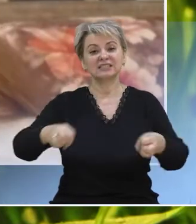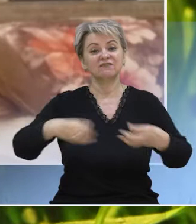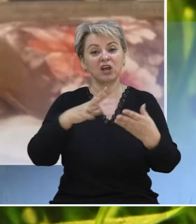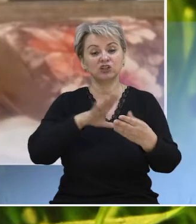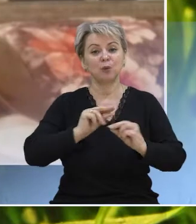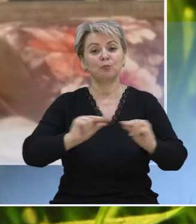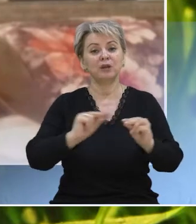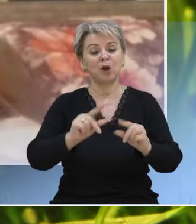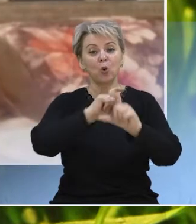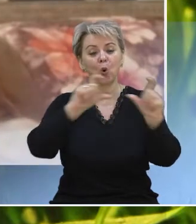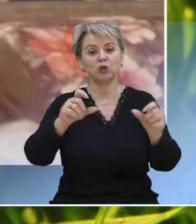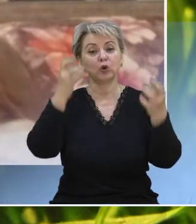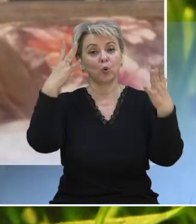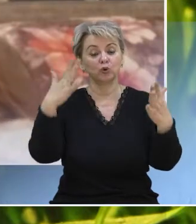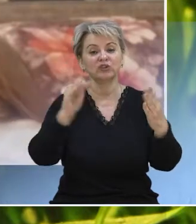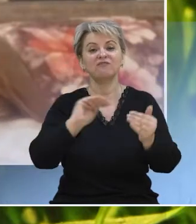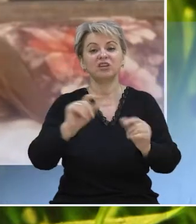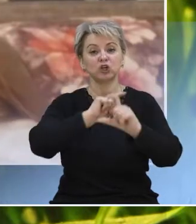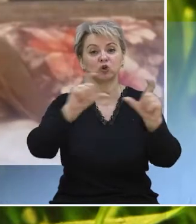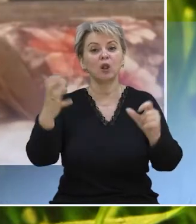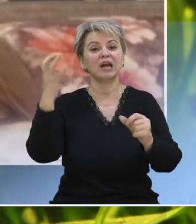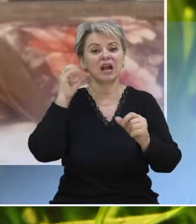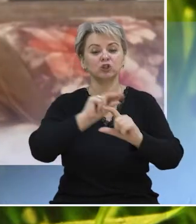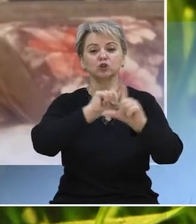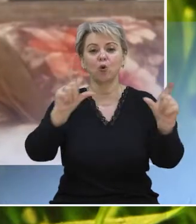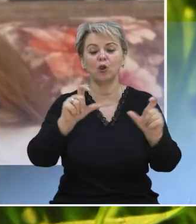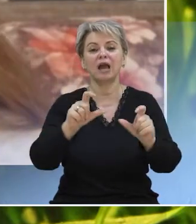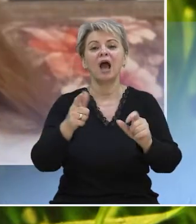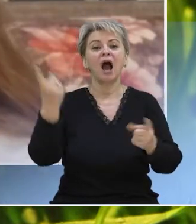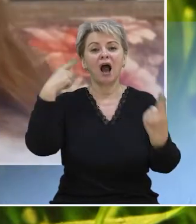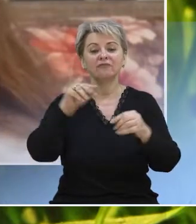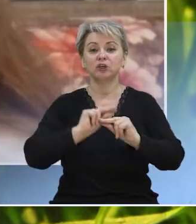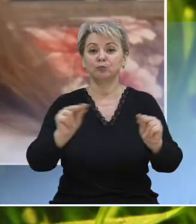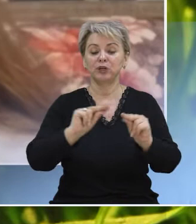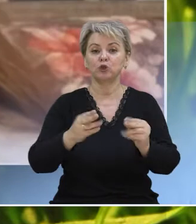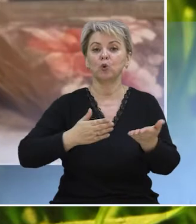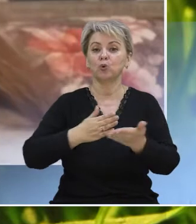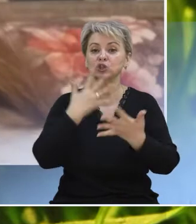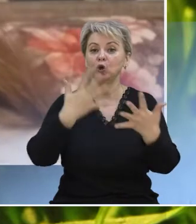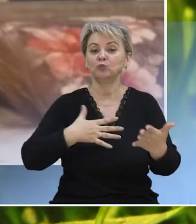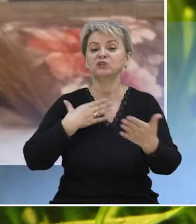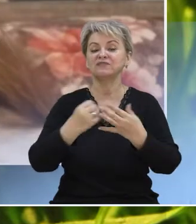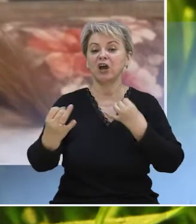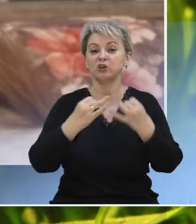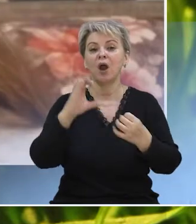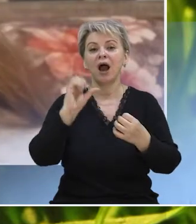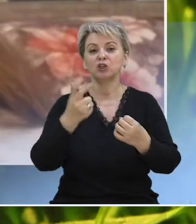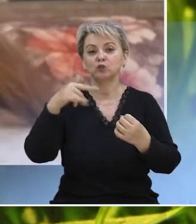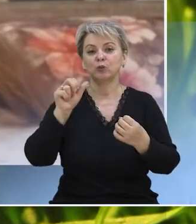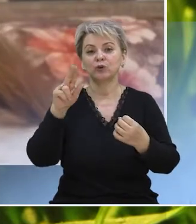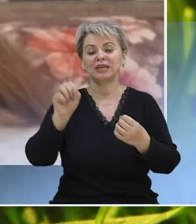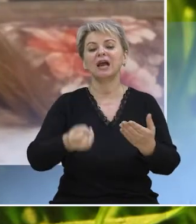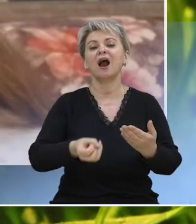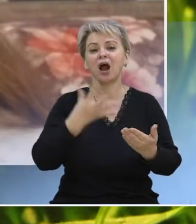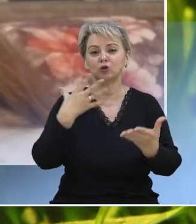С нами на связи была преподаватель Ростовского колледжа культуры, Федеральной школы радио, школы Артист.ру, автор и преподаватель курса «Люблю свою речь»